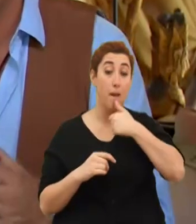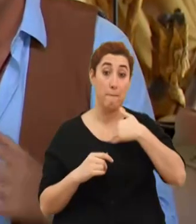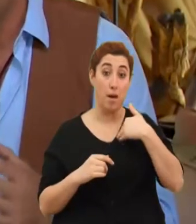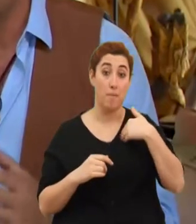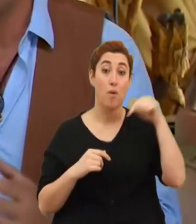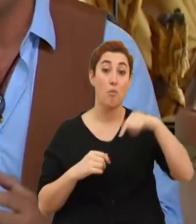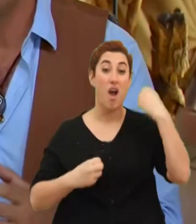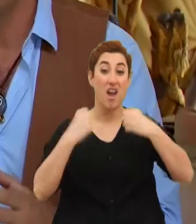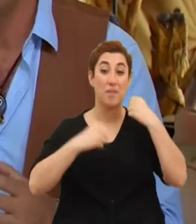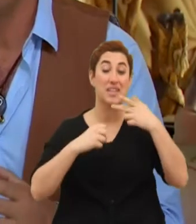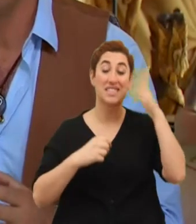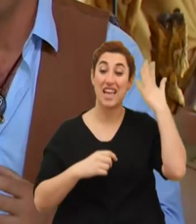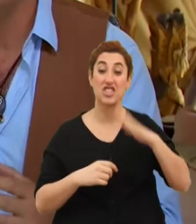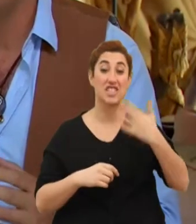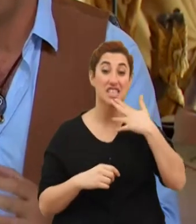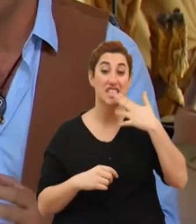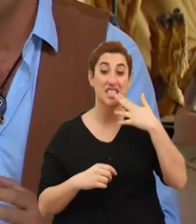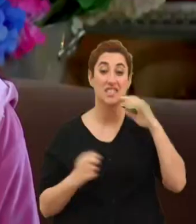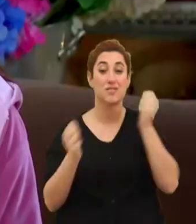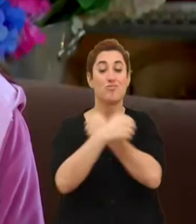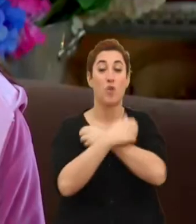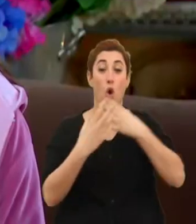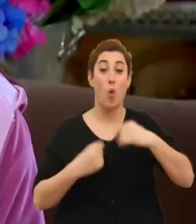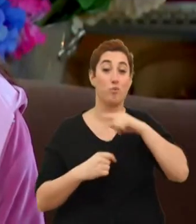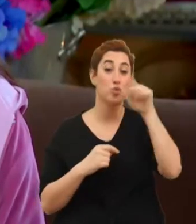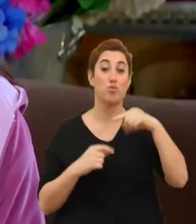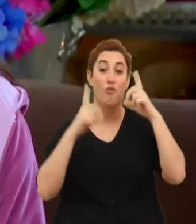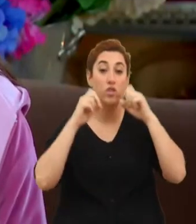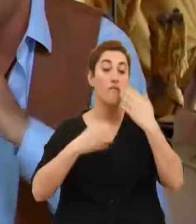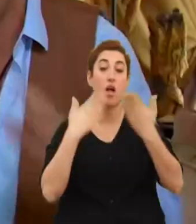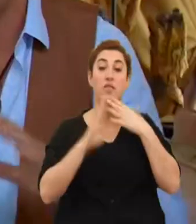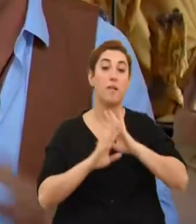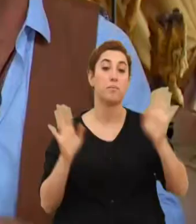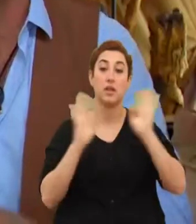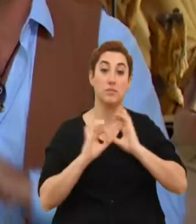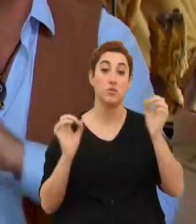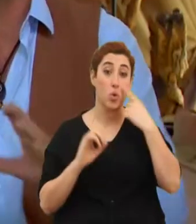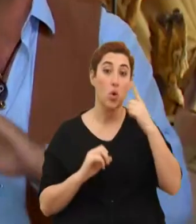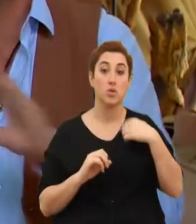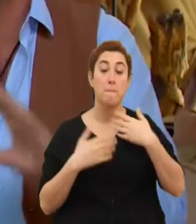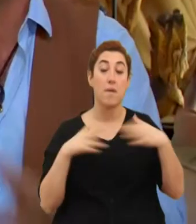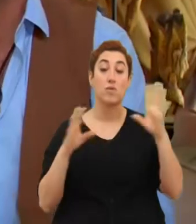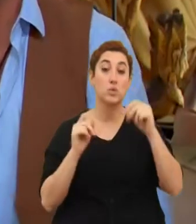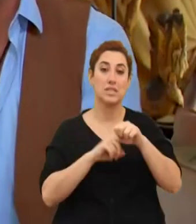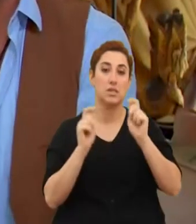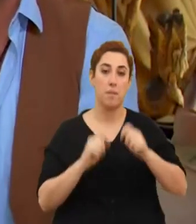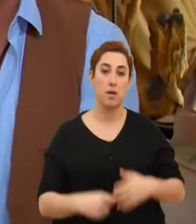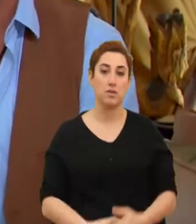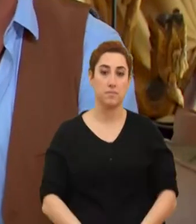Babama bu arabadaki sarışın kızla sarmaş dolaş halinden bu fotoğraftan kesinlikle bahsetmeyelim. Görürse mahvolur, çok